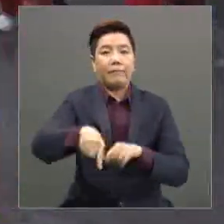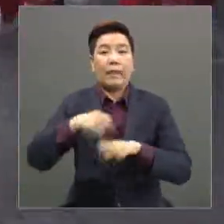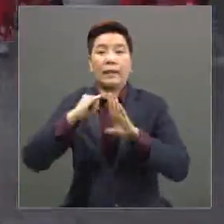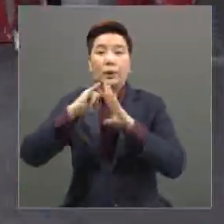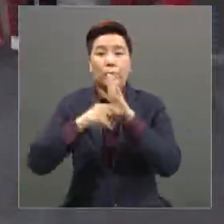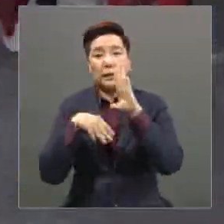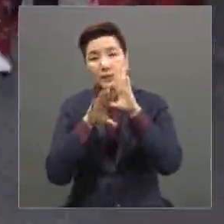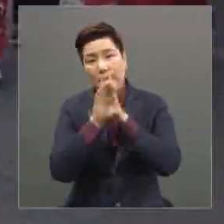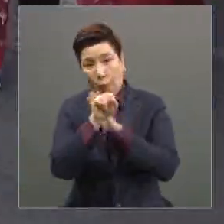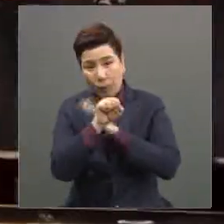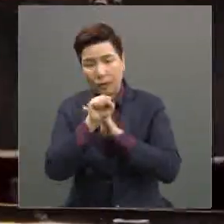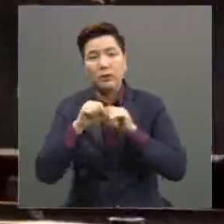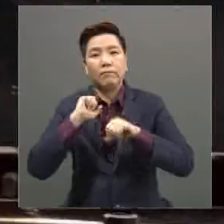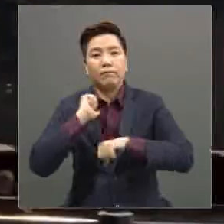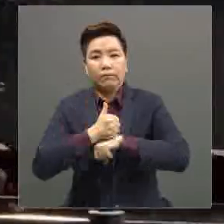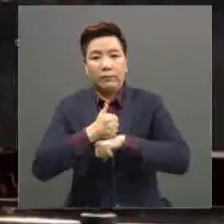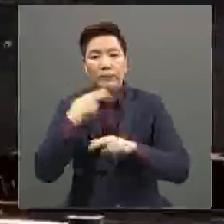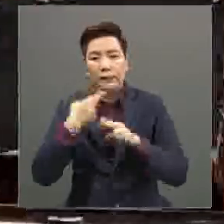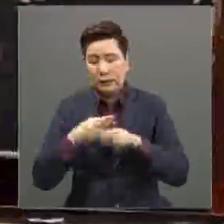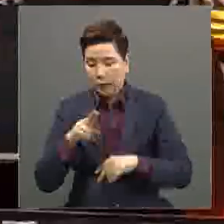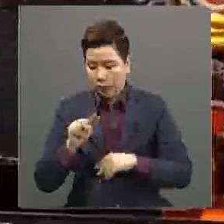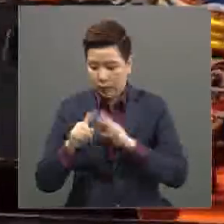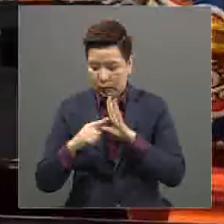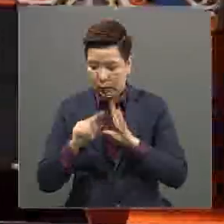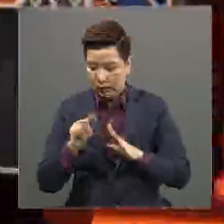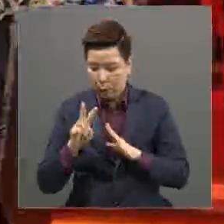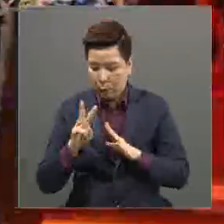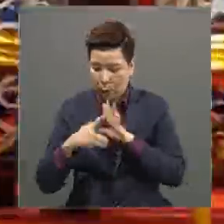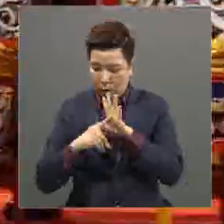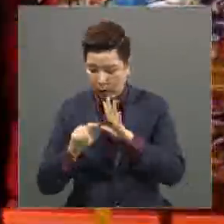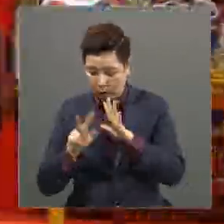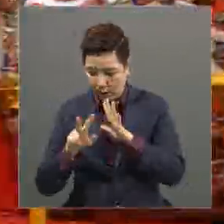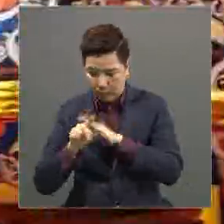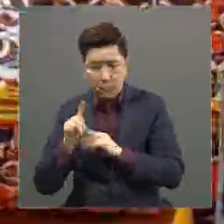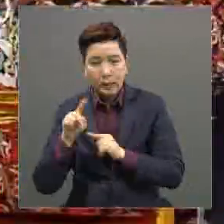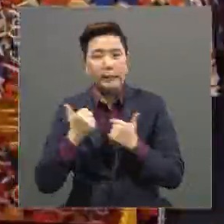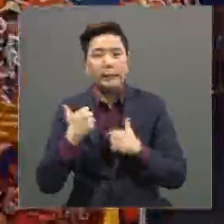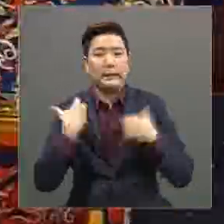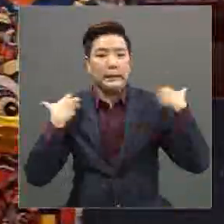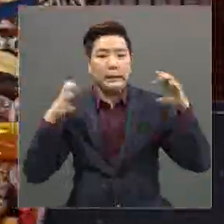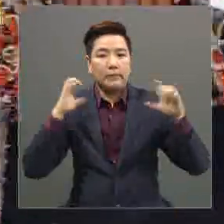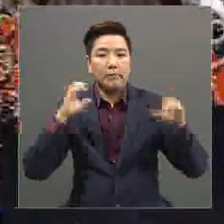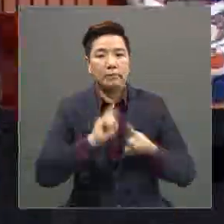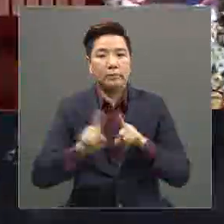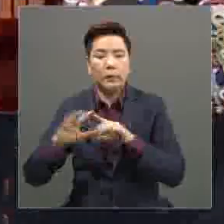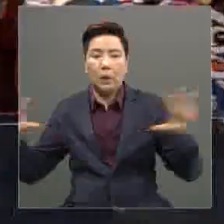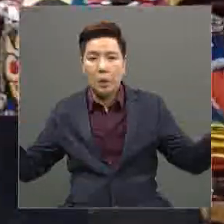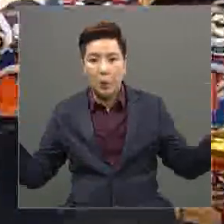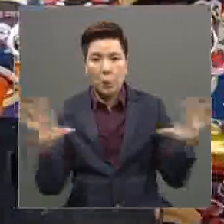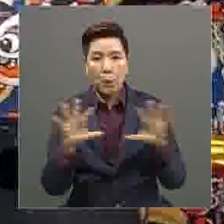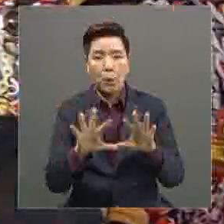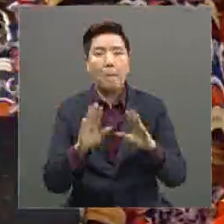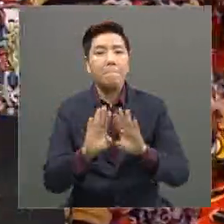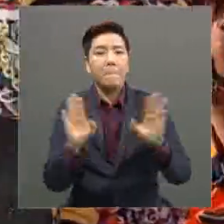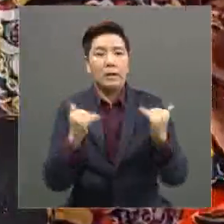ราชการจังหวัดสกลนครคุณณัฐวัฒน์วิริยานภาพรนะครับและผู้บริหารส่วนราชการก็ไปร่วมในพิธีเปิดบ